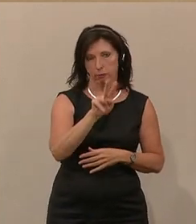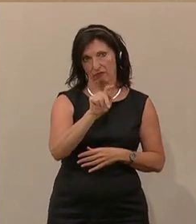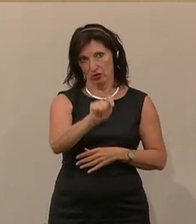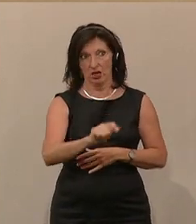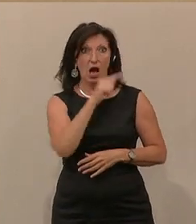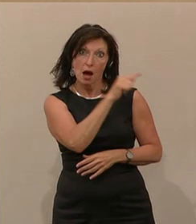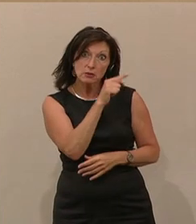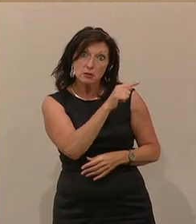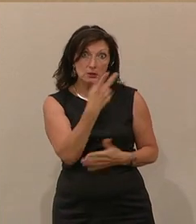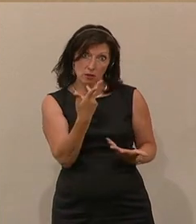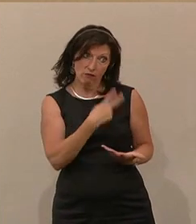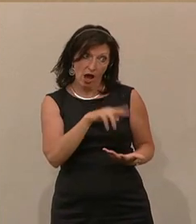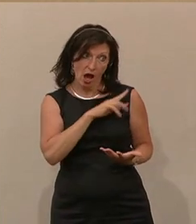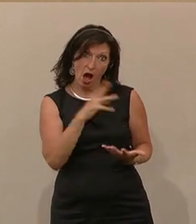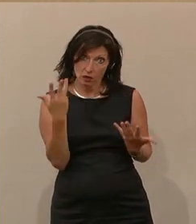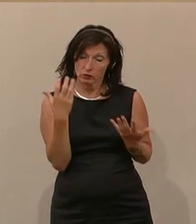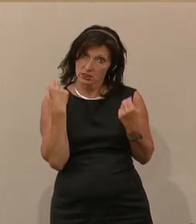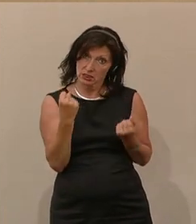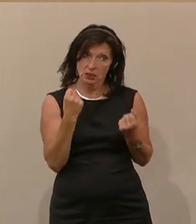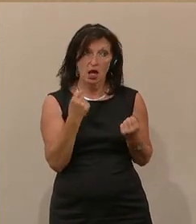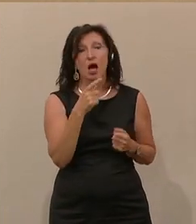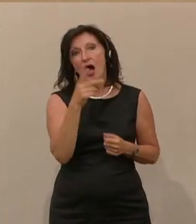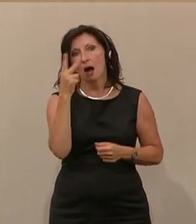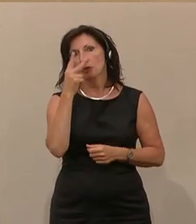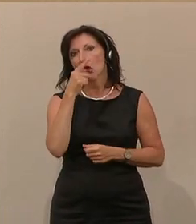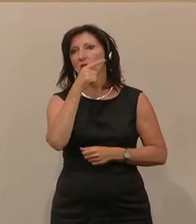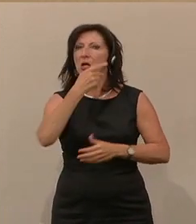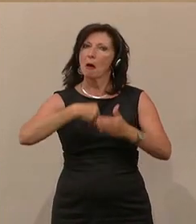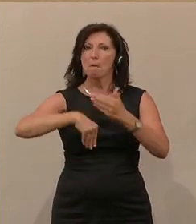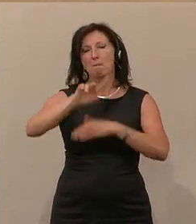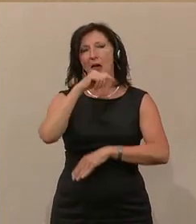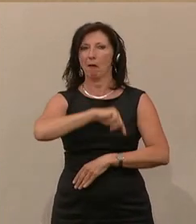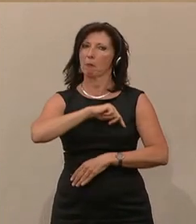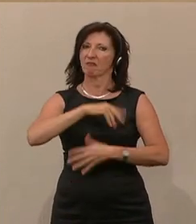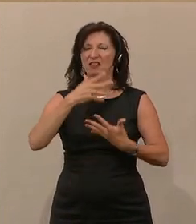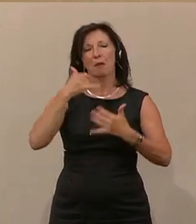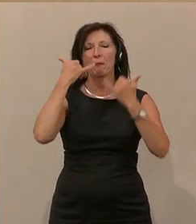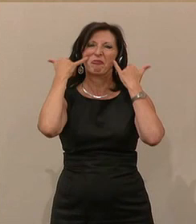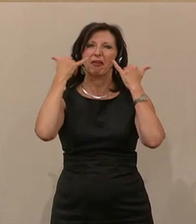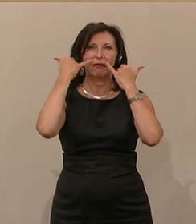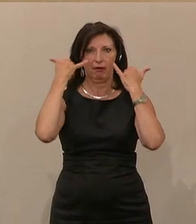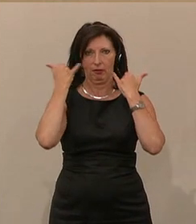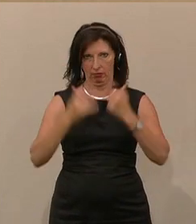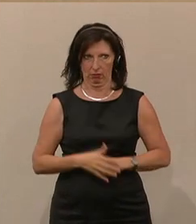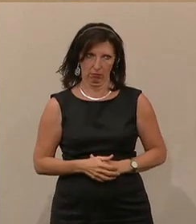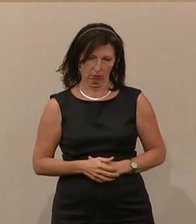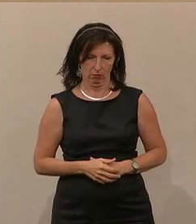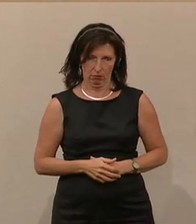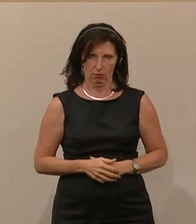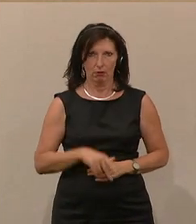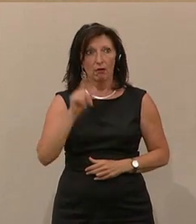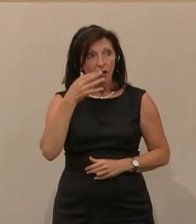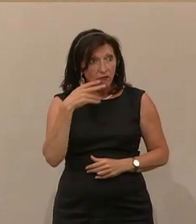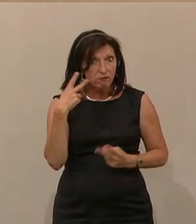offensichtlich haben sie ein größeres interesse am pferde als brand ist sicherheitsbehörde ordentlich